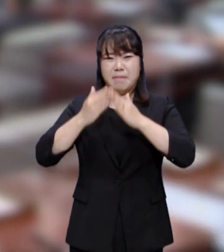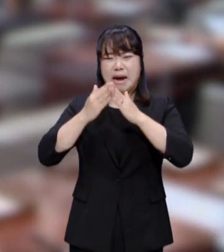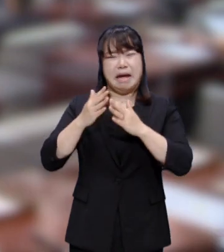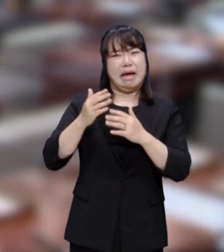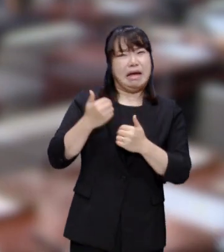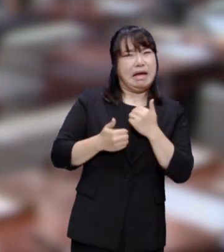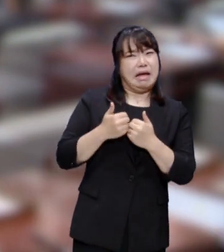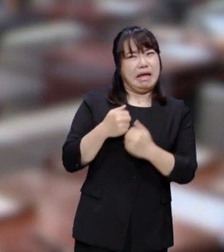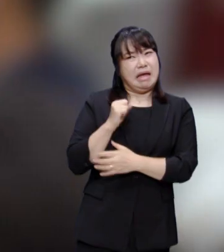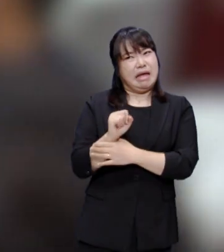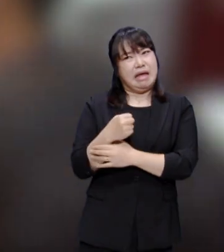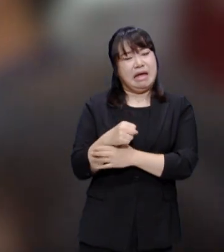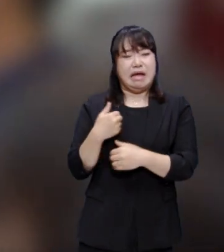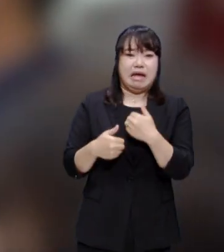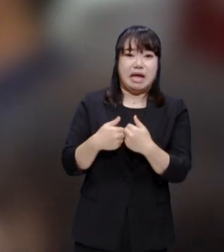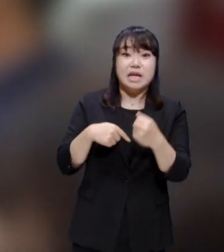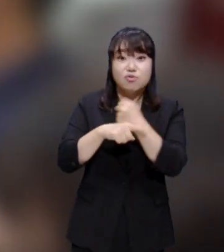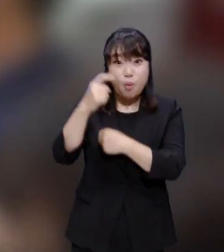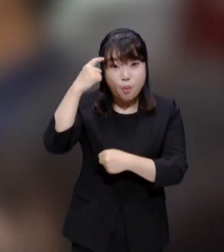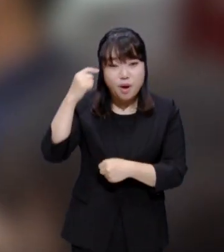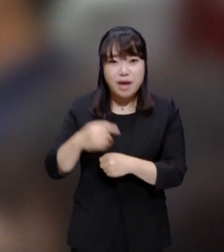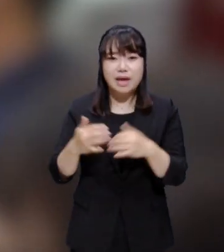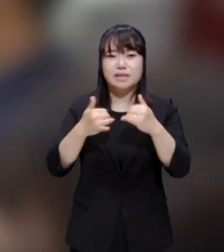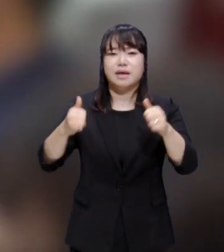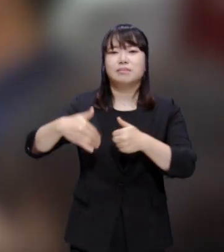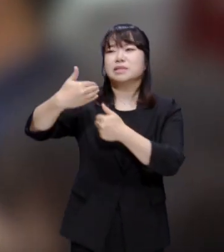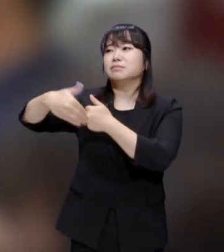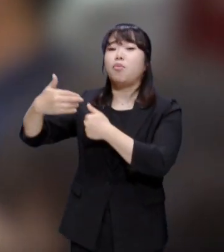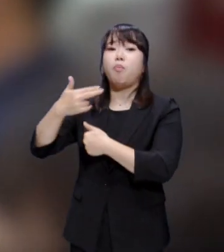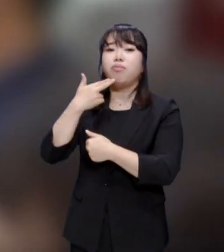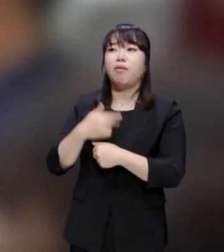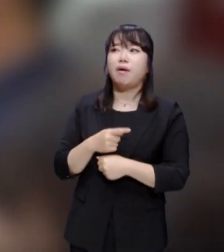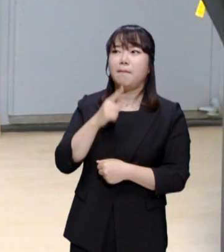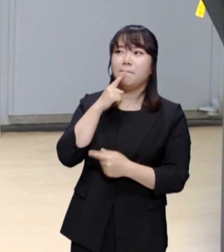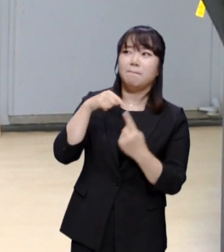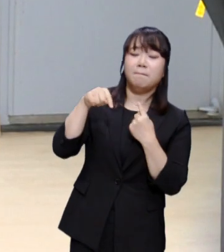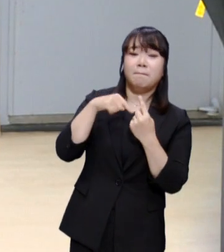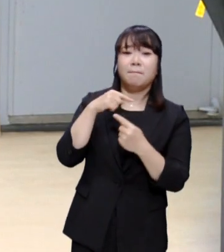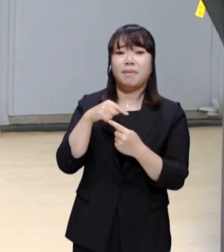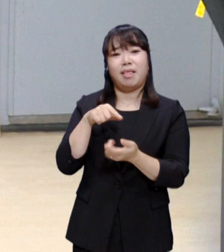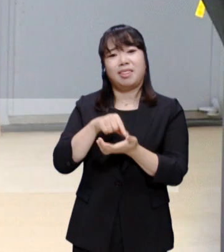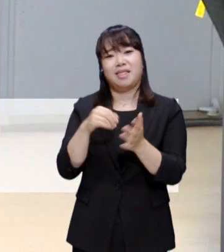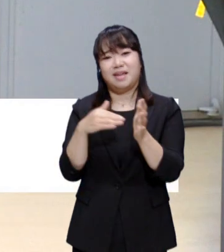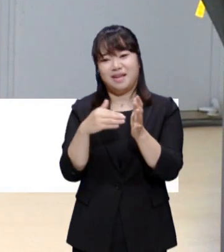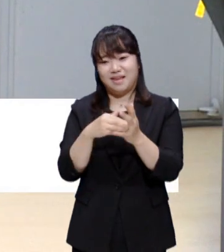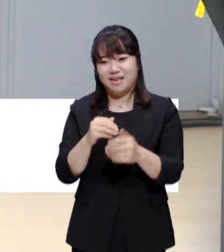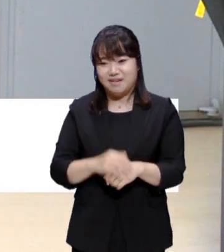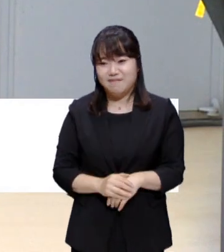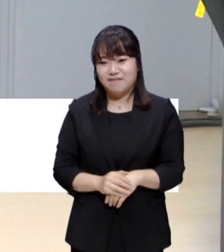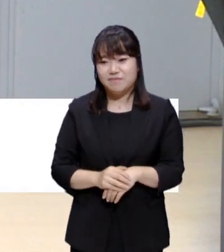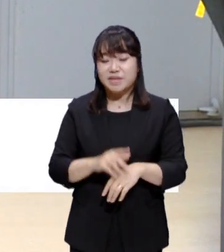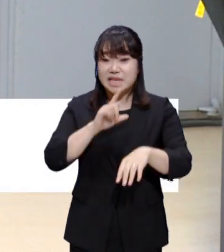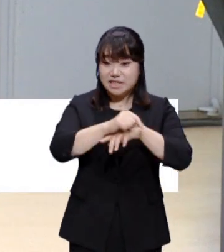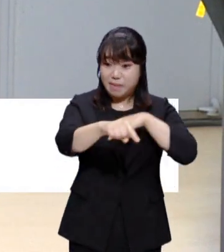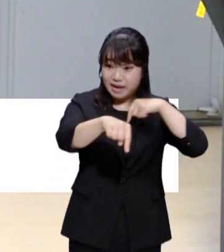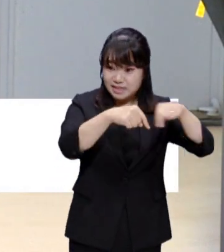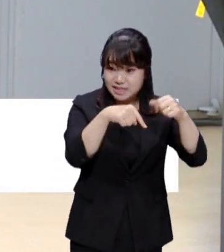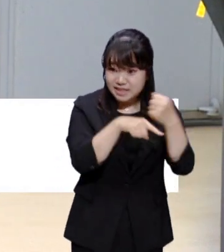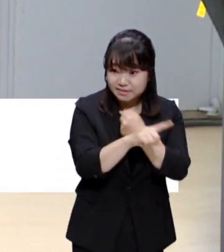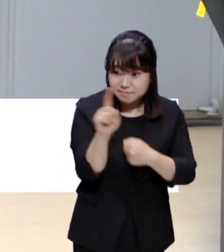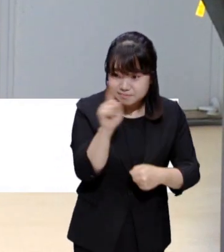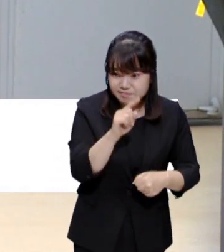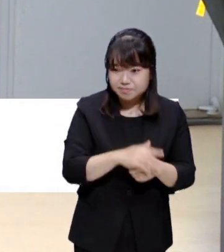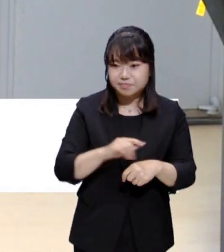건데 시민들의 적극적인 요구가 필요하다는 지적입니다. 지방자치라는 게 지방의회에서 좀 자율적으로 이런